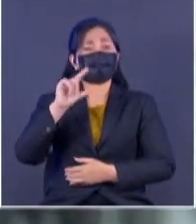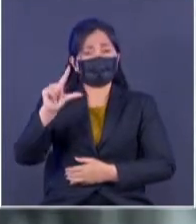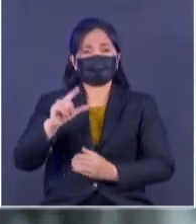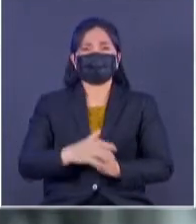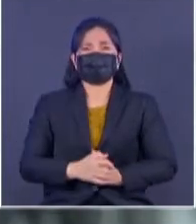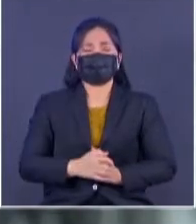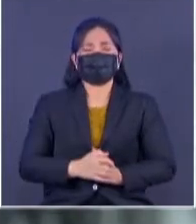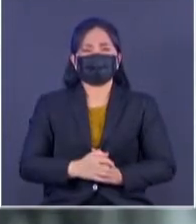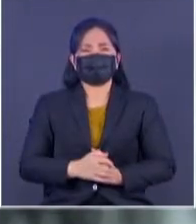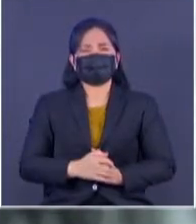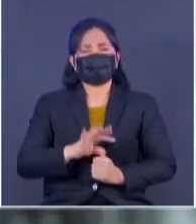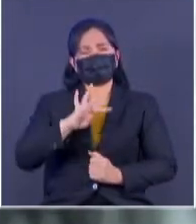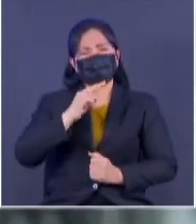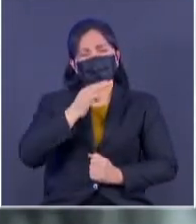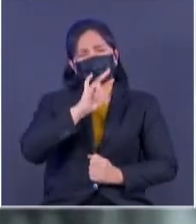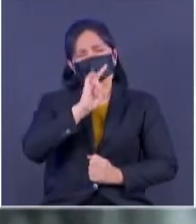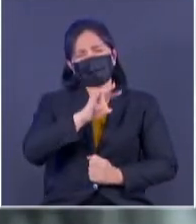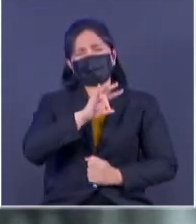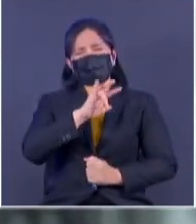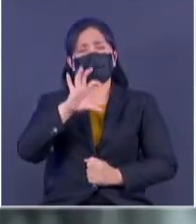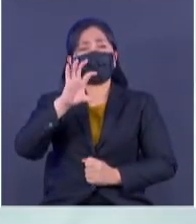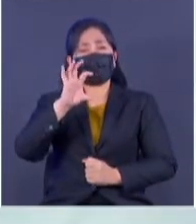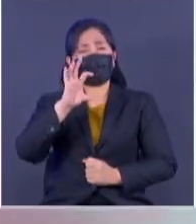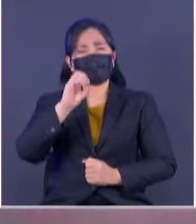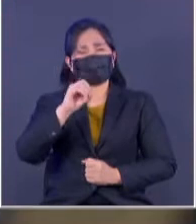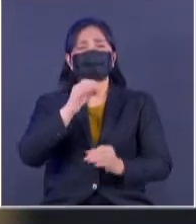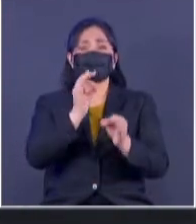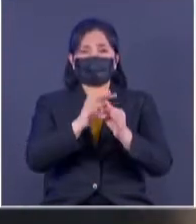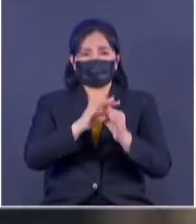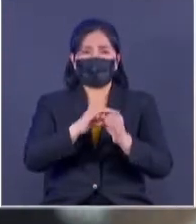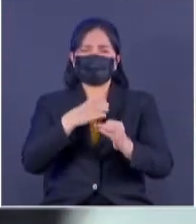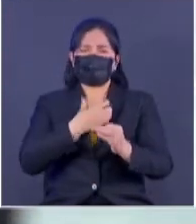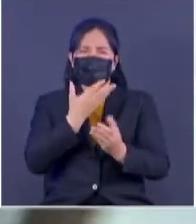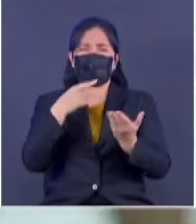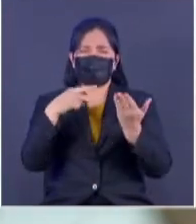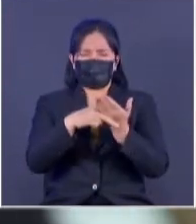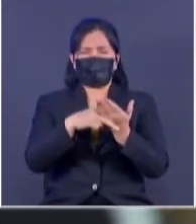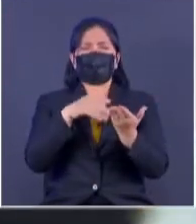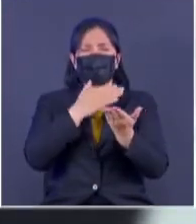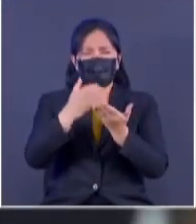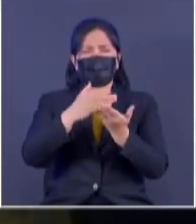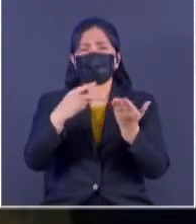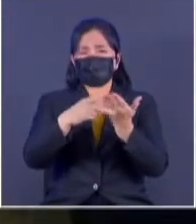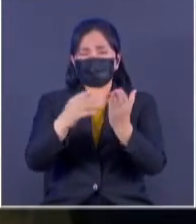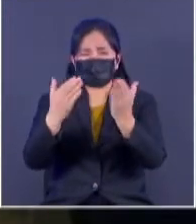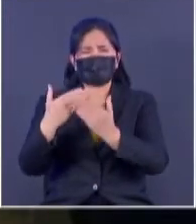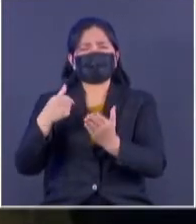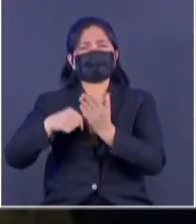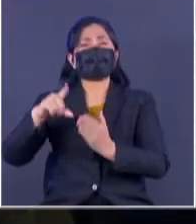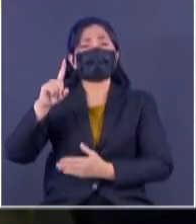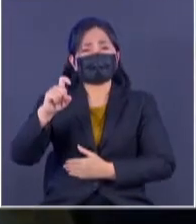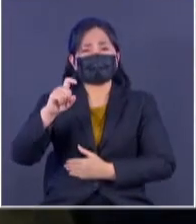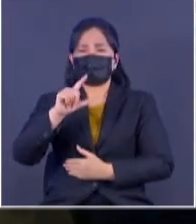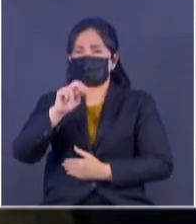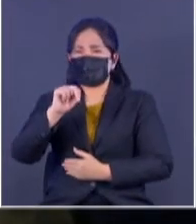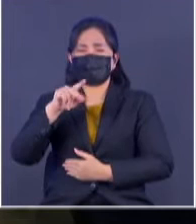หรือ47,750บัญชีด้วยกันเกือบ 50,000 บัญชีเลยนะครับและสำหรับลูกค้าที่มีสถานะเป็น NPL อยู่ระหว่